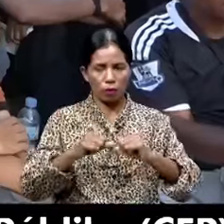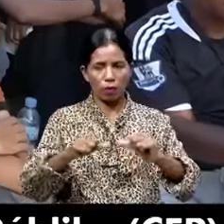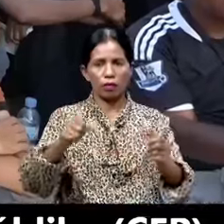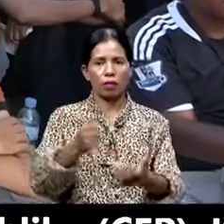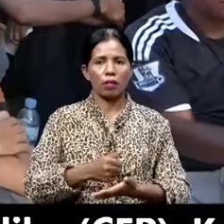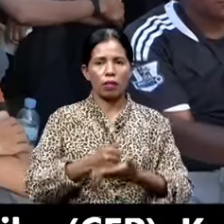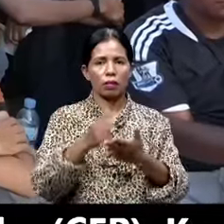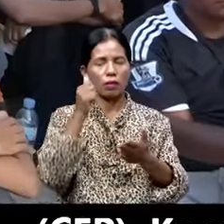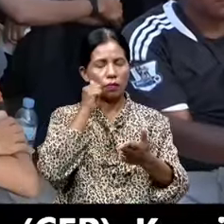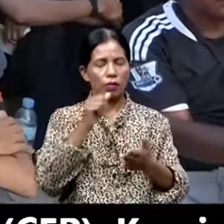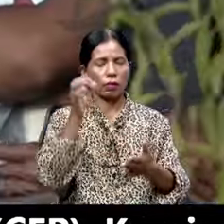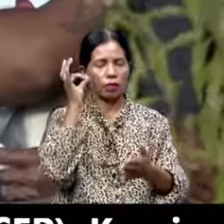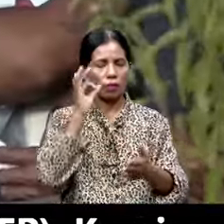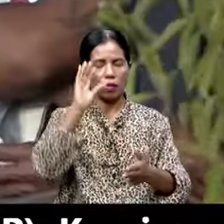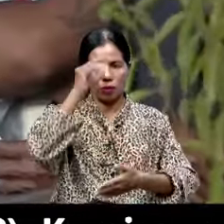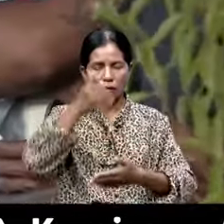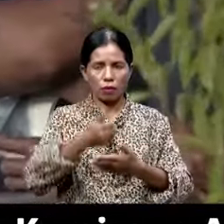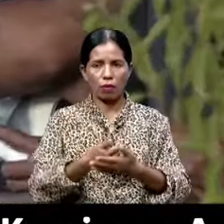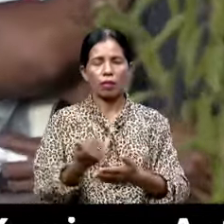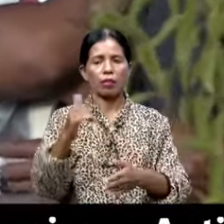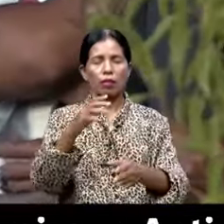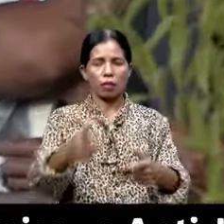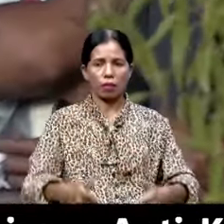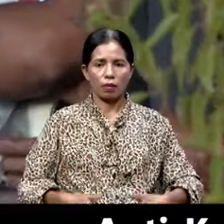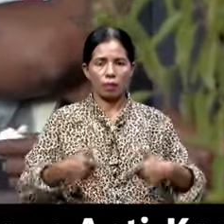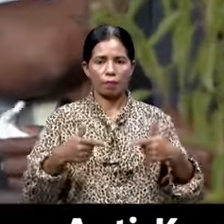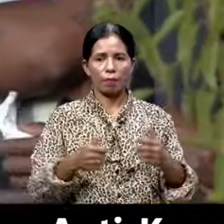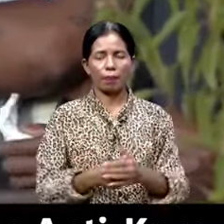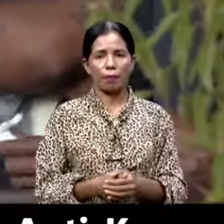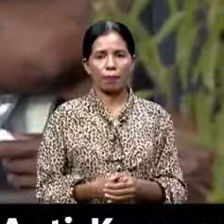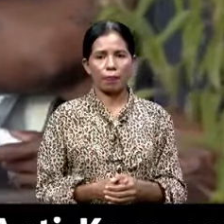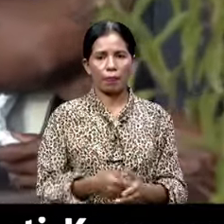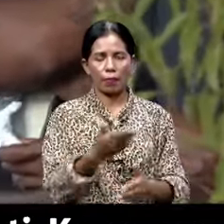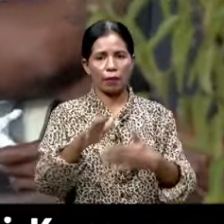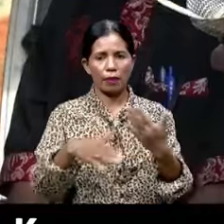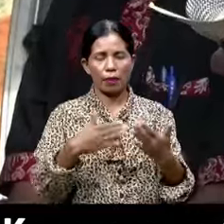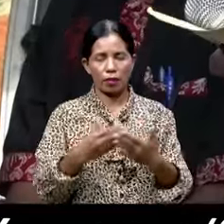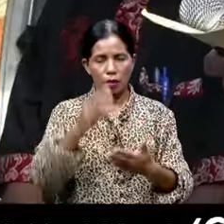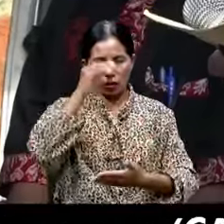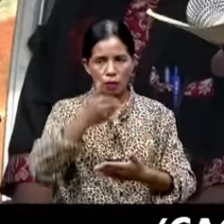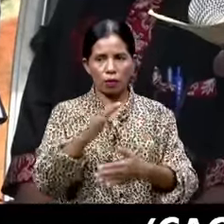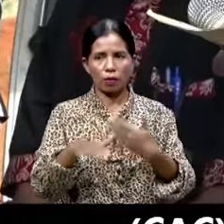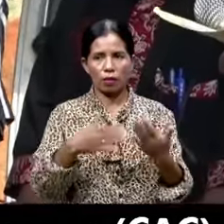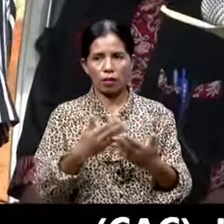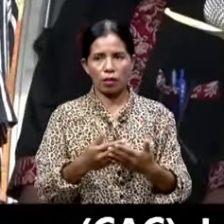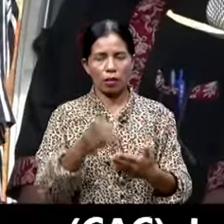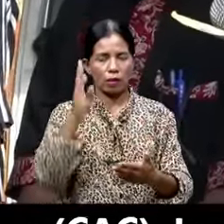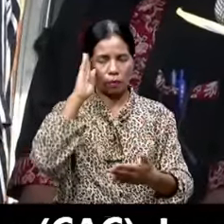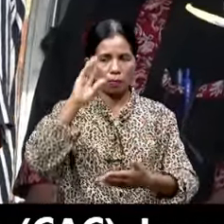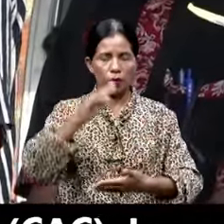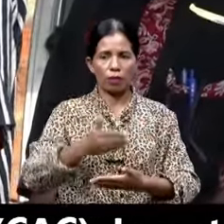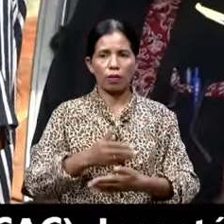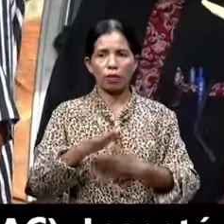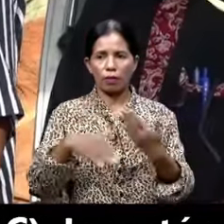matam ba feto falo no oan kiak sira ni Morris. Matam boi minya luta malu sira ni oan sira no be oan sira